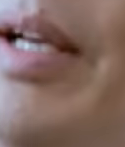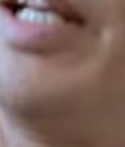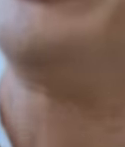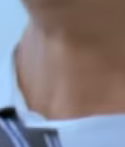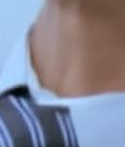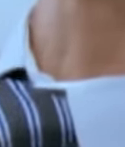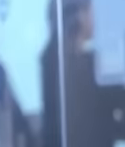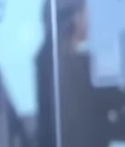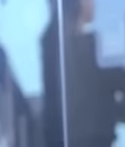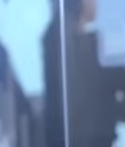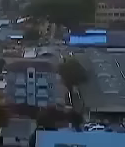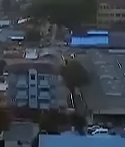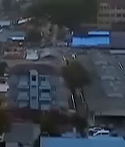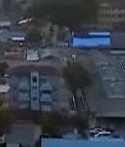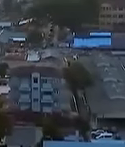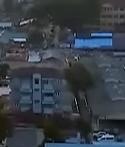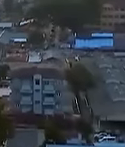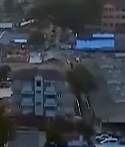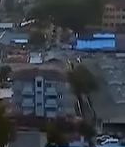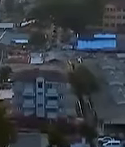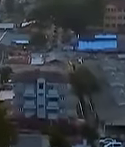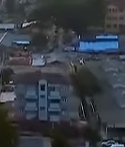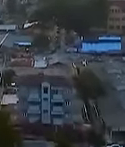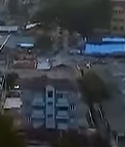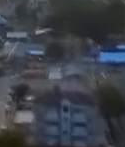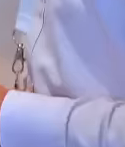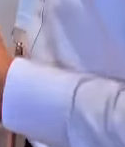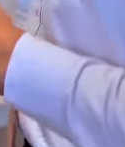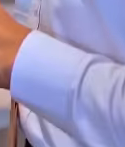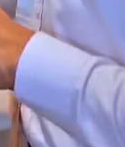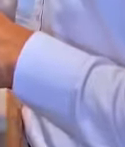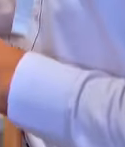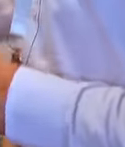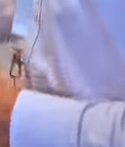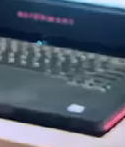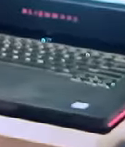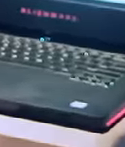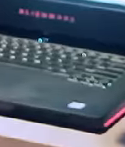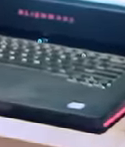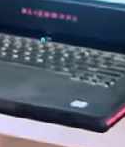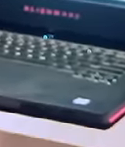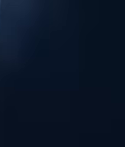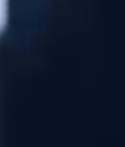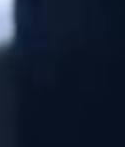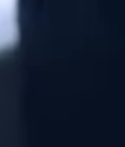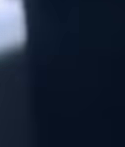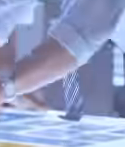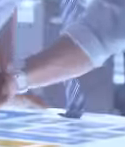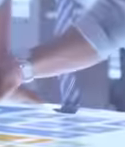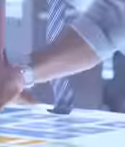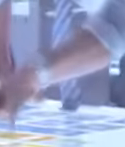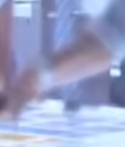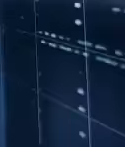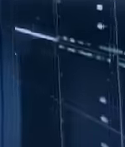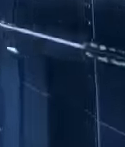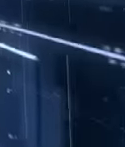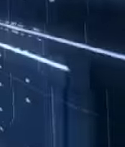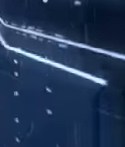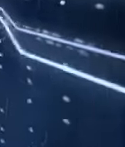dan penyelesaian digital kami mampu melonjakkan Malaysia ke era revolusi industri 4.0